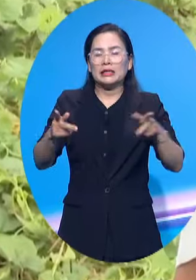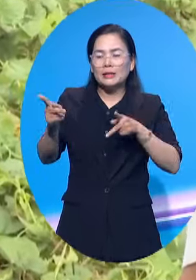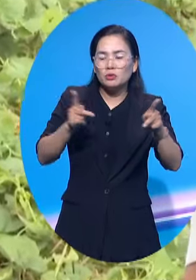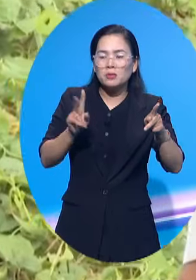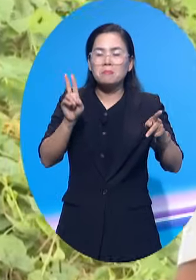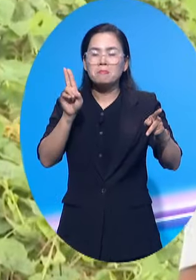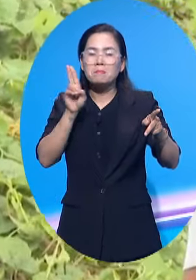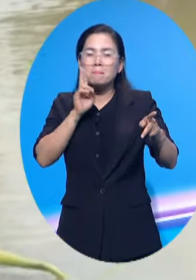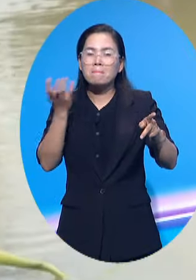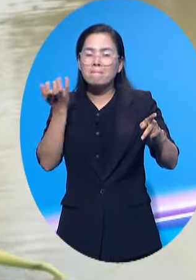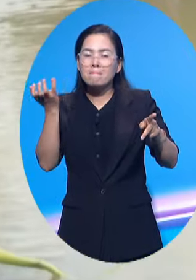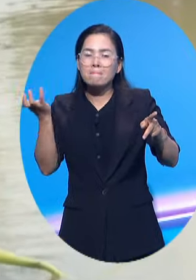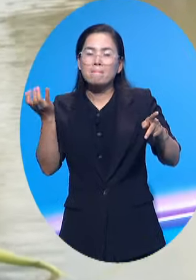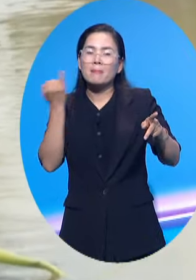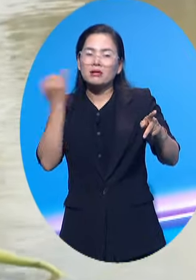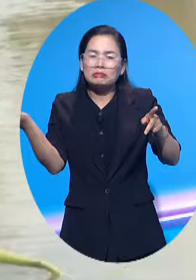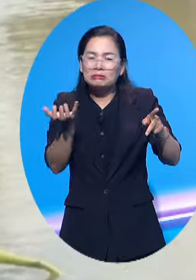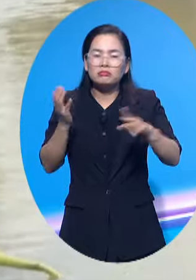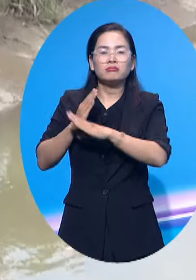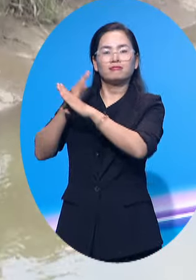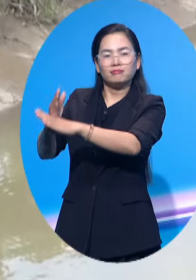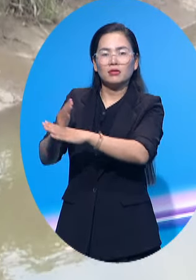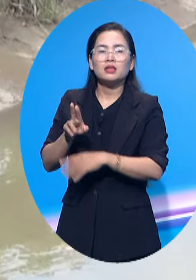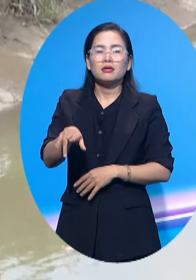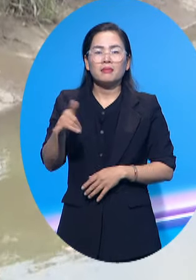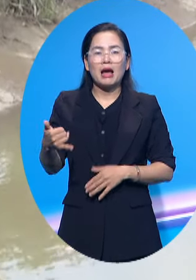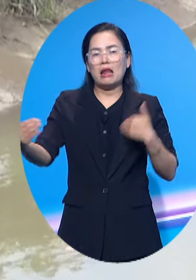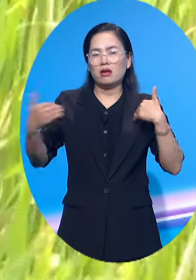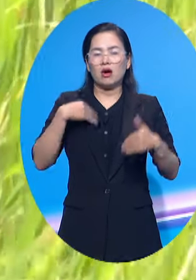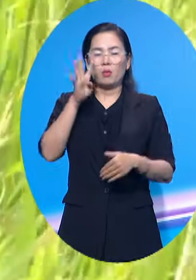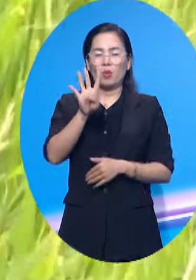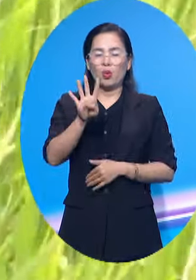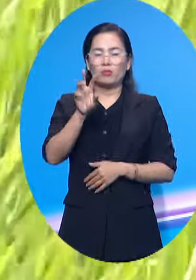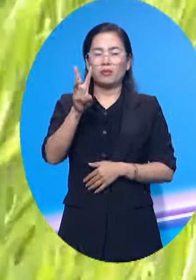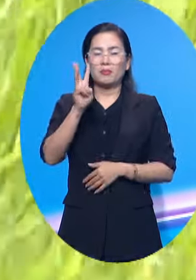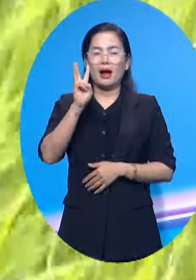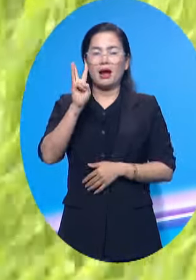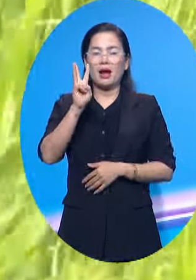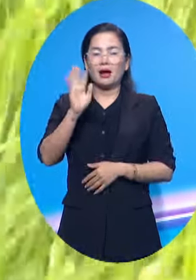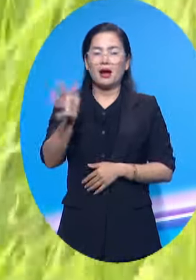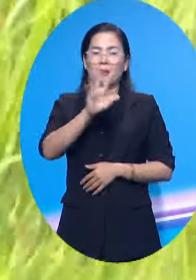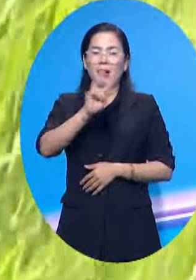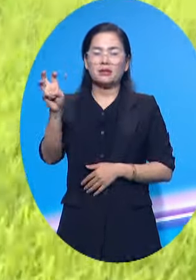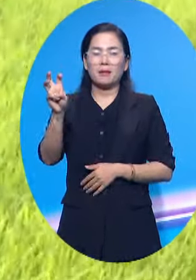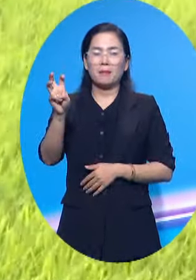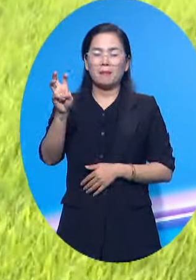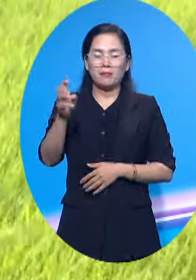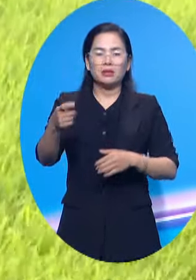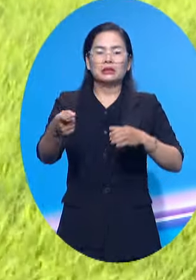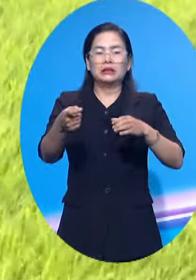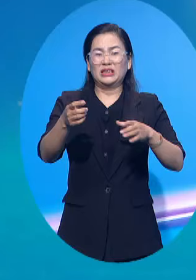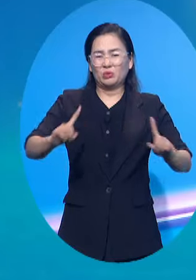xâm nhập mặn. Cục Thủy lợi nhận định xâm nhập mặn tiếp tục ảnh hưởng đến khoảng 43.300 ha vùng chuyên canh cây ăn trái.